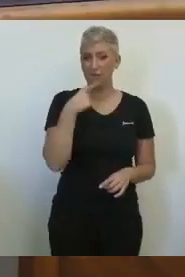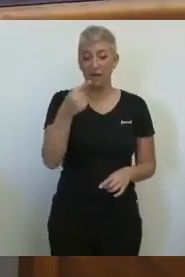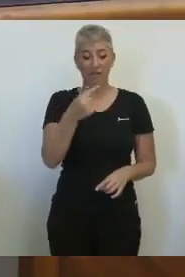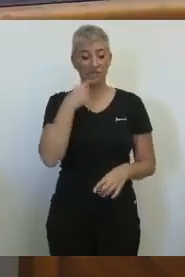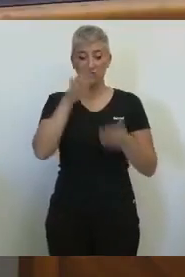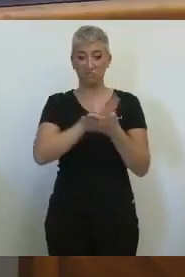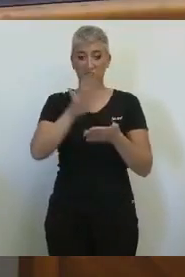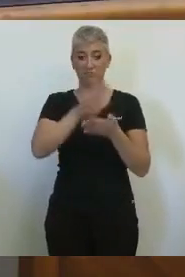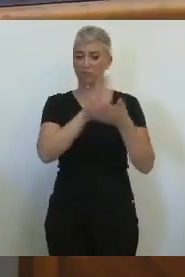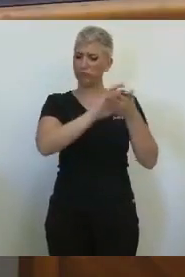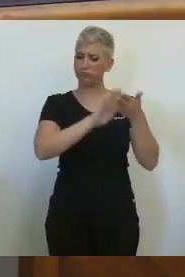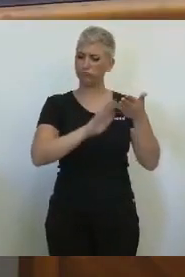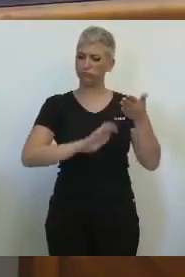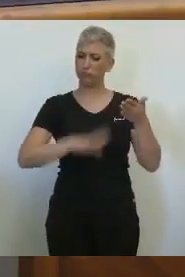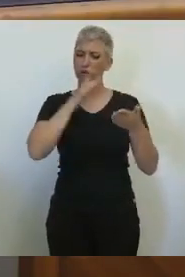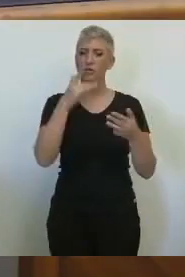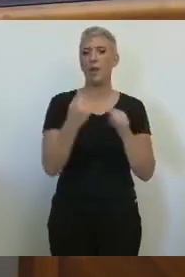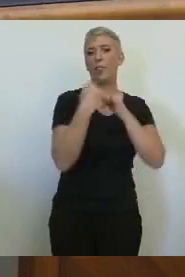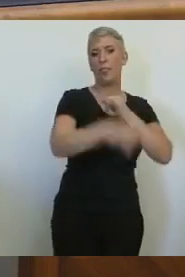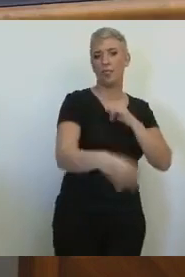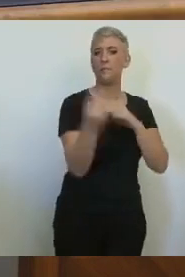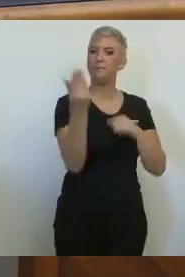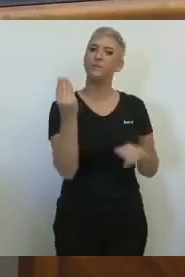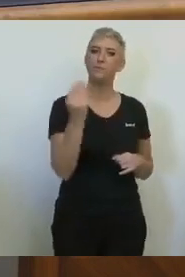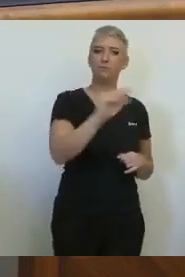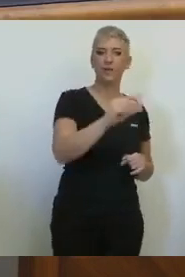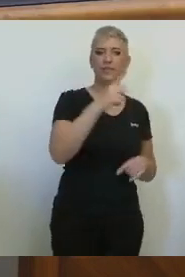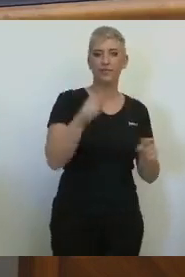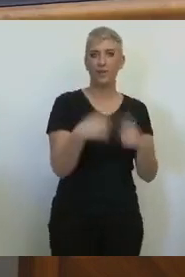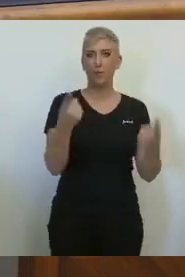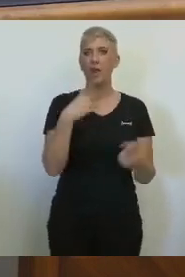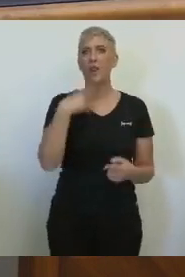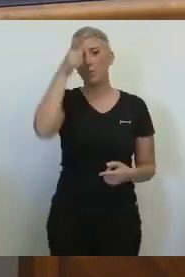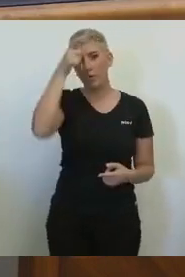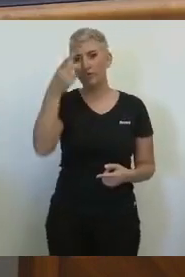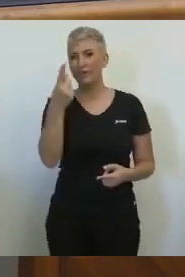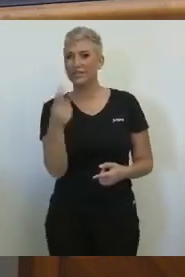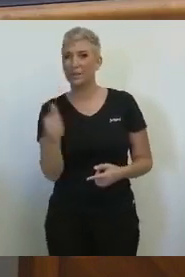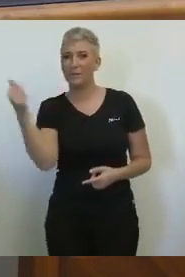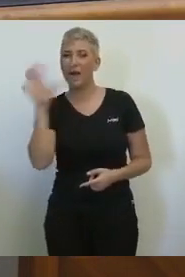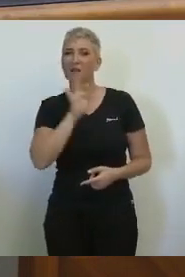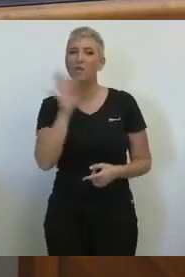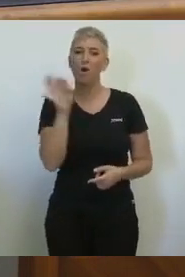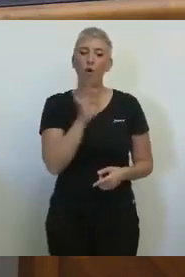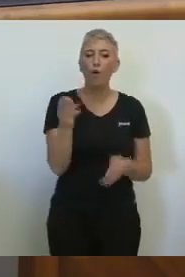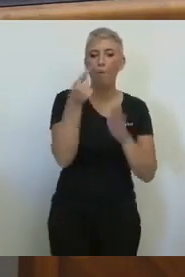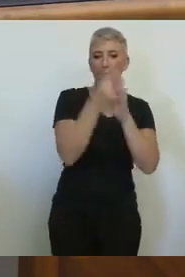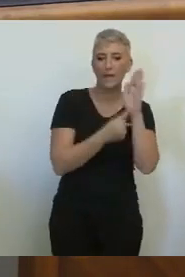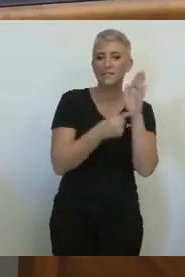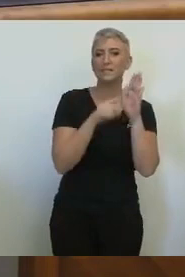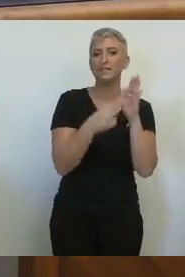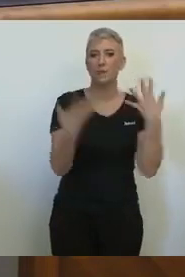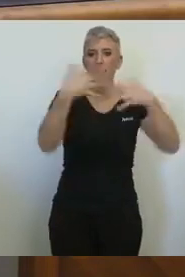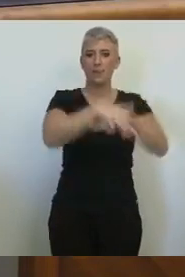tranquil·lament, per a compensar. Dona igual si un poble ho necessita més, menys, les bases. El senyor Fernando Sepulcre ha mesclat